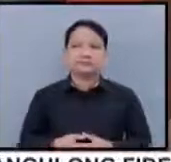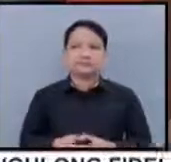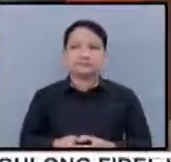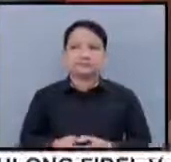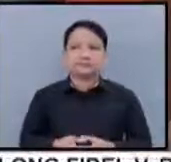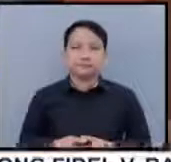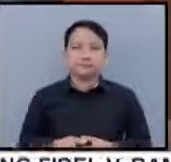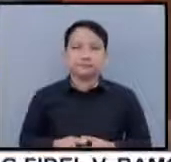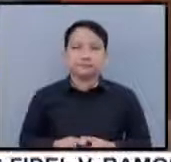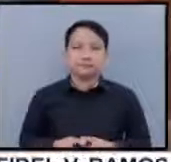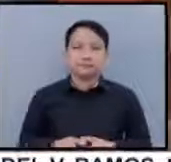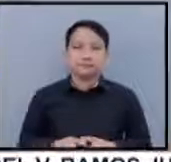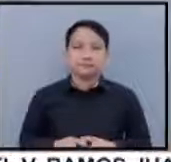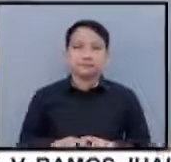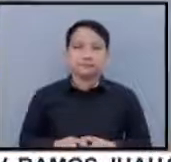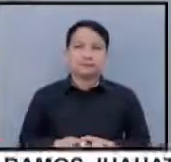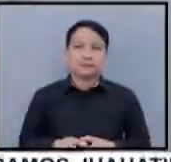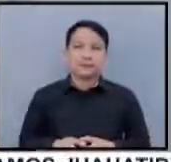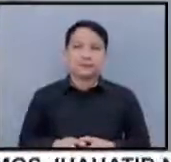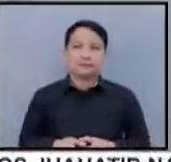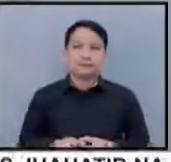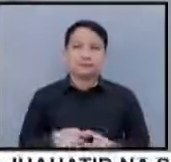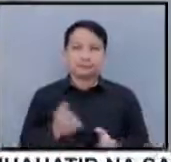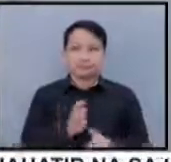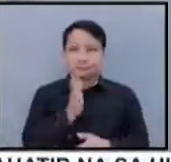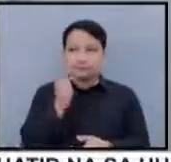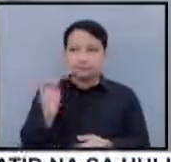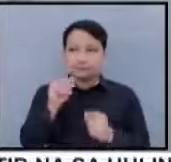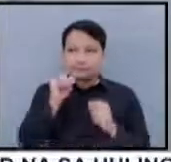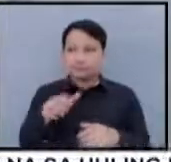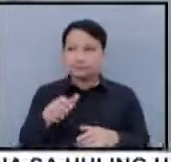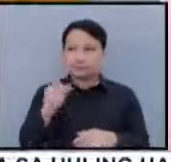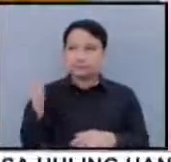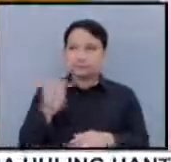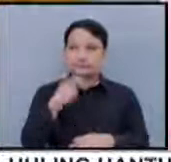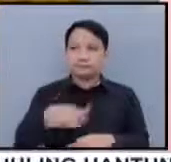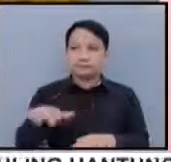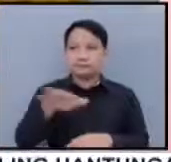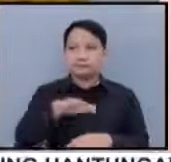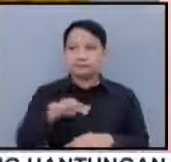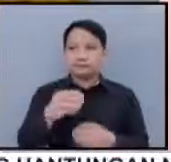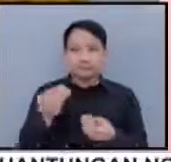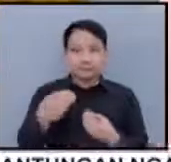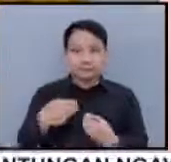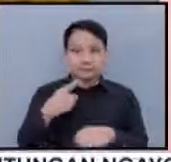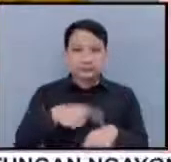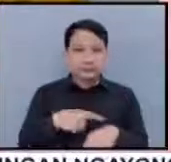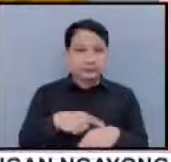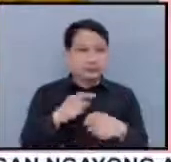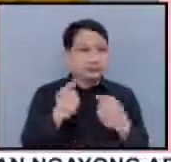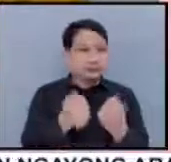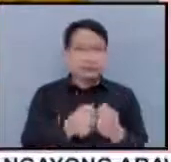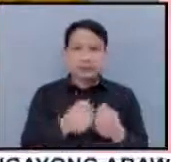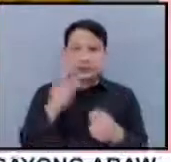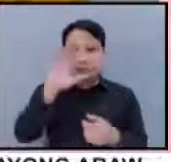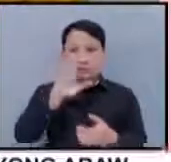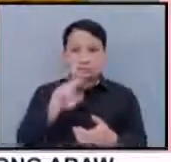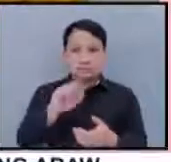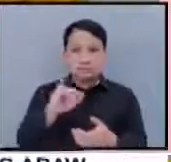Napakalaking blessing po na makapunta sa Amerika. No? Hindi lahat ng tao nabibigyan ng pagkakataon. Napakahirap kumuha ng visa.